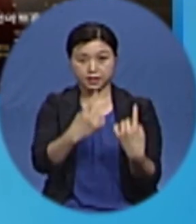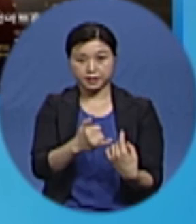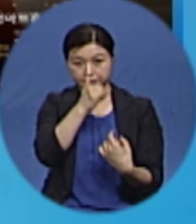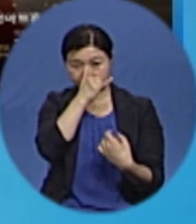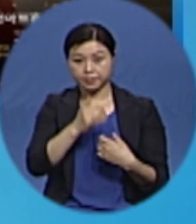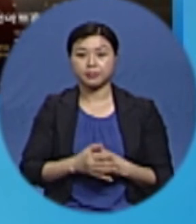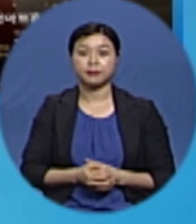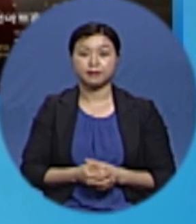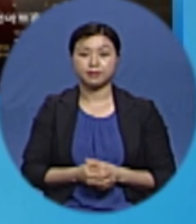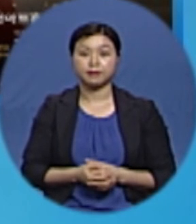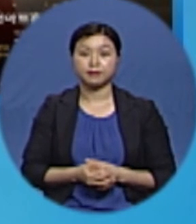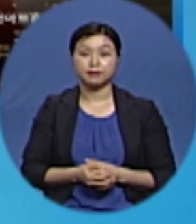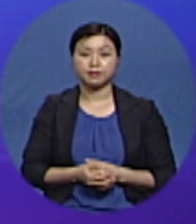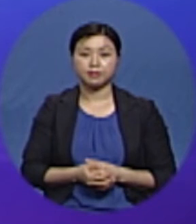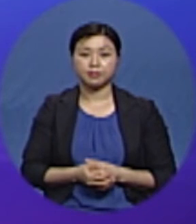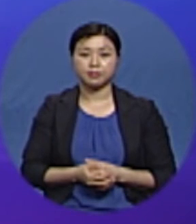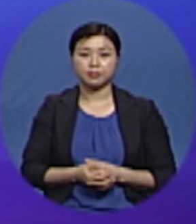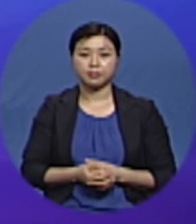혜택이 있습니다.